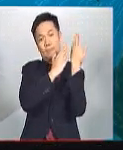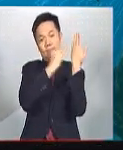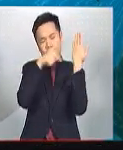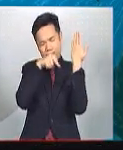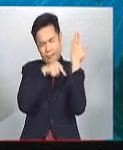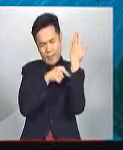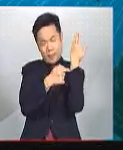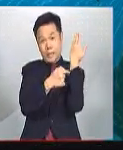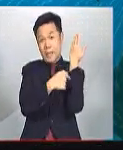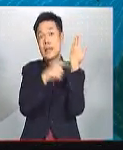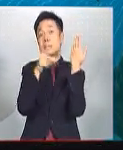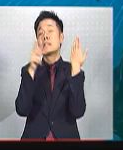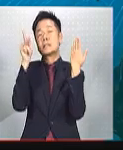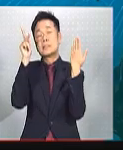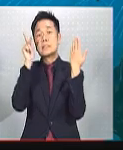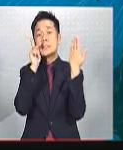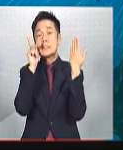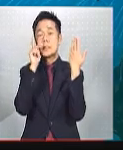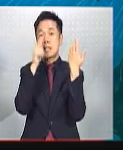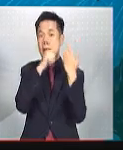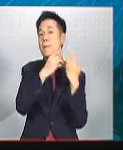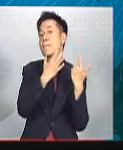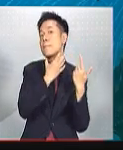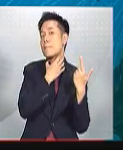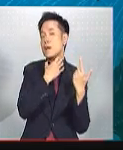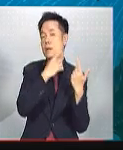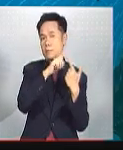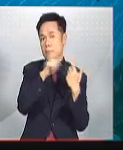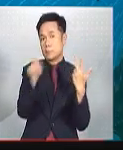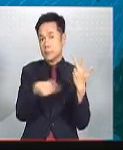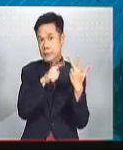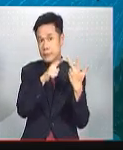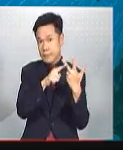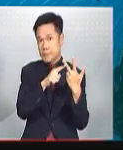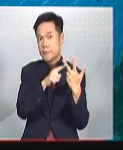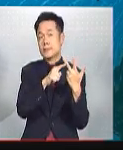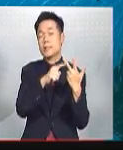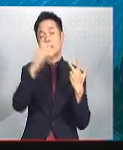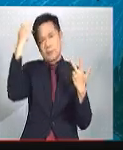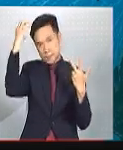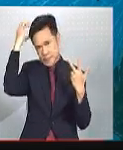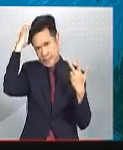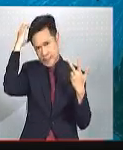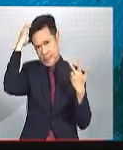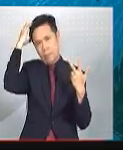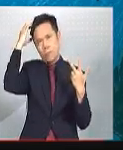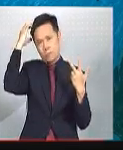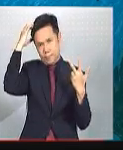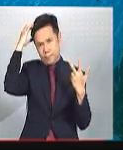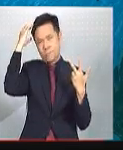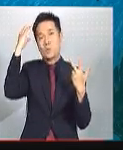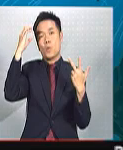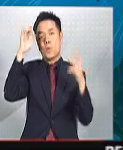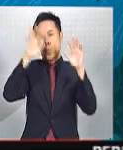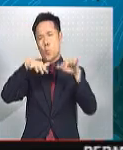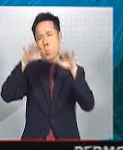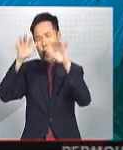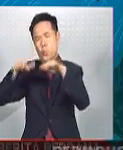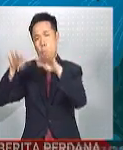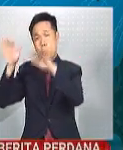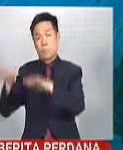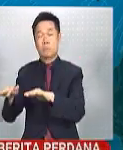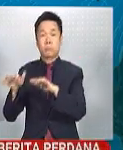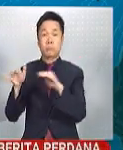pedalaman negeri Kedah, begitu juga di negeri Perak dan juga pedalaman di negeri Selangor. Yang mana keadaan lembap ini kita jangkakan